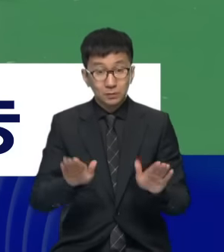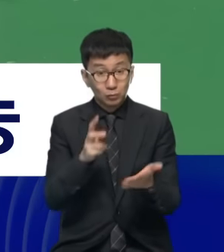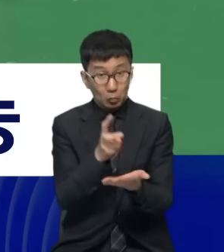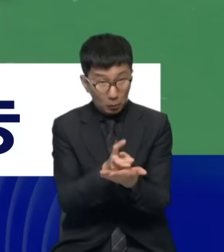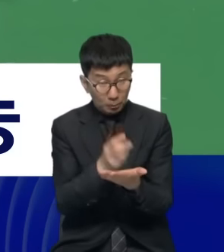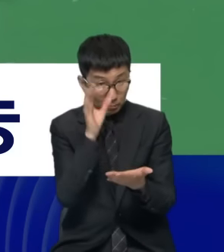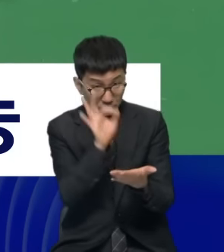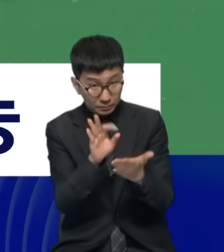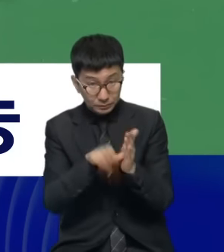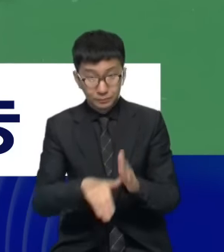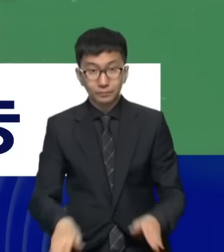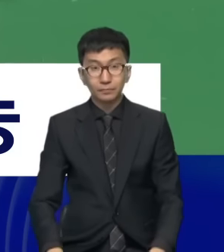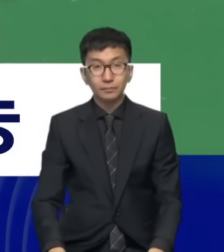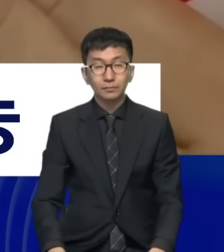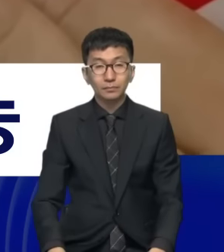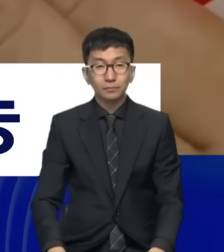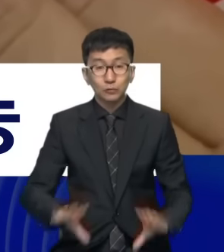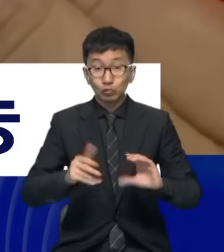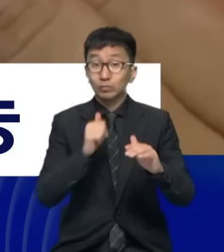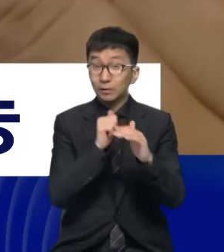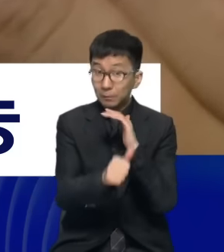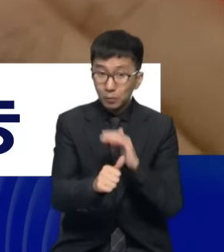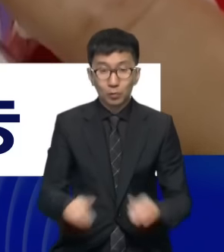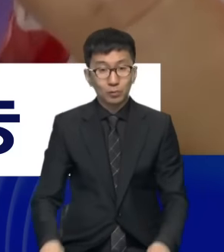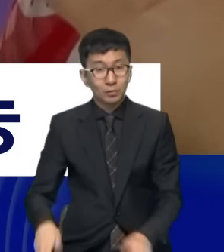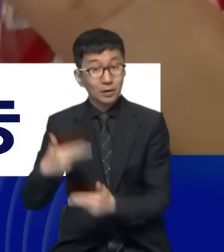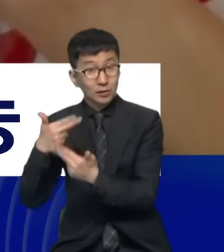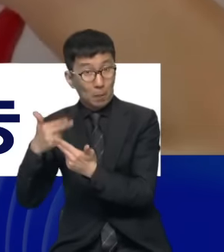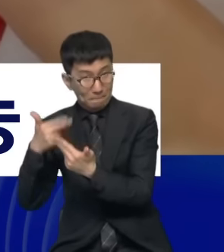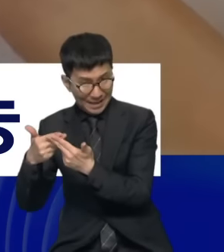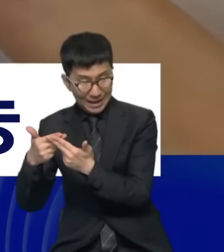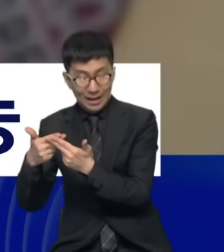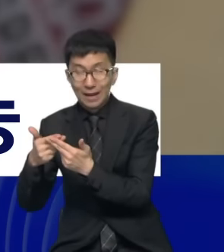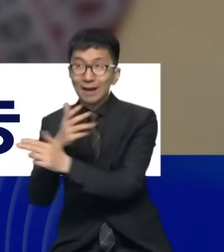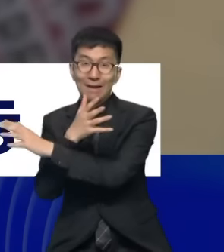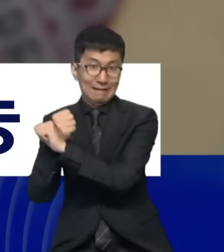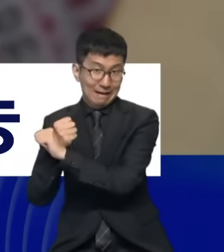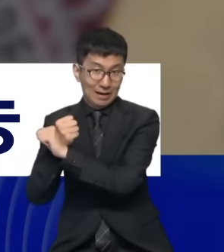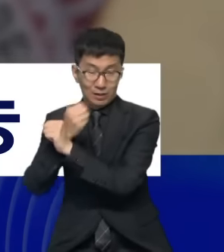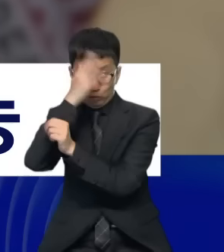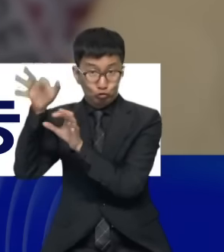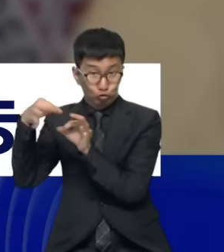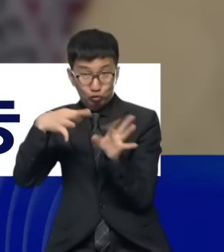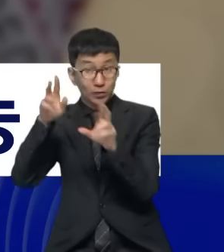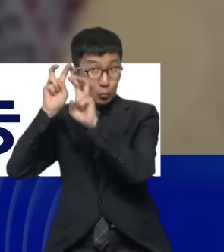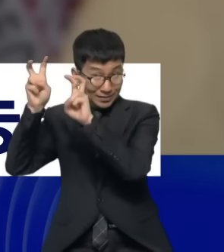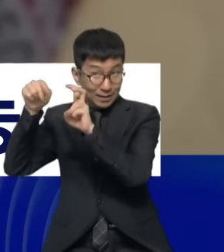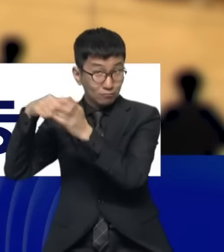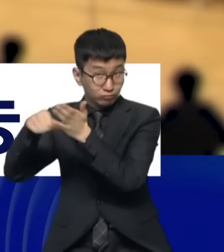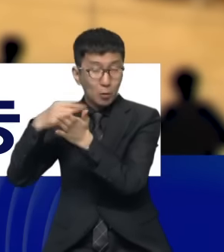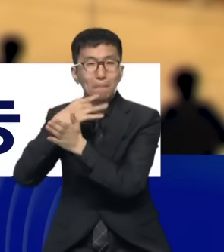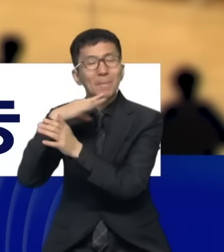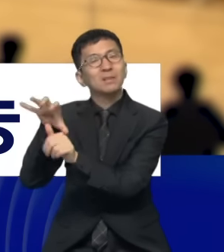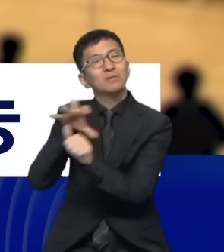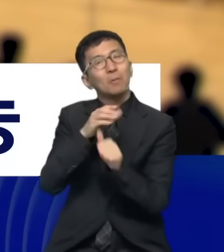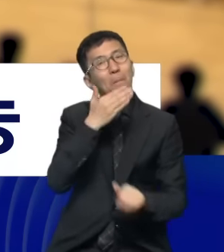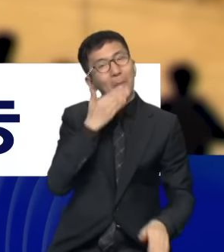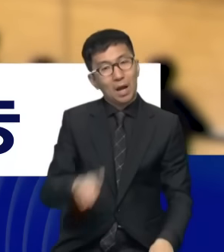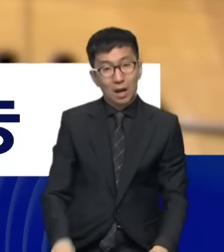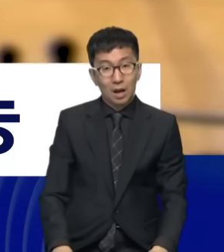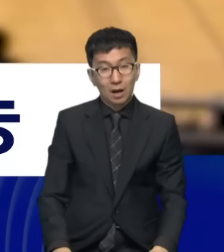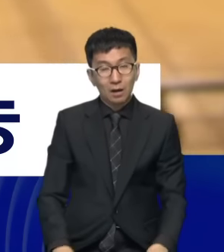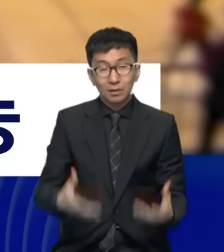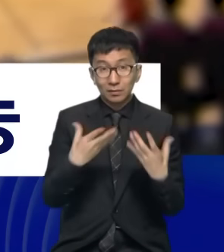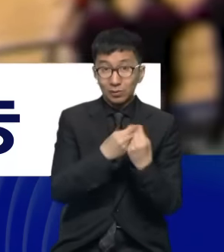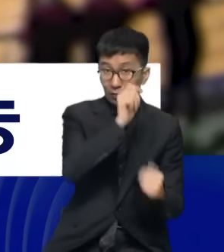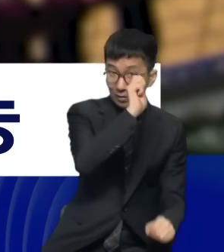보면요. 모든 국가대표는 협회하고 계약을 맺은 공식 후원사 제품만 사용하게 돼 있습니다. 네. 여기에는 라켓,